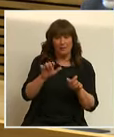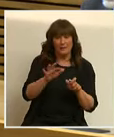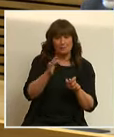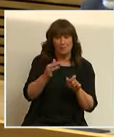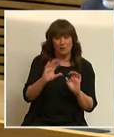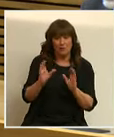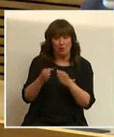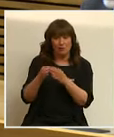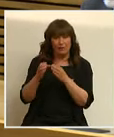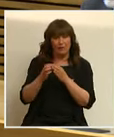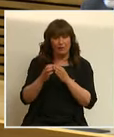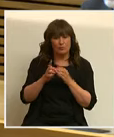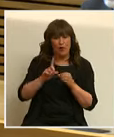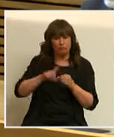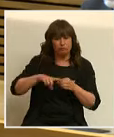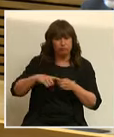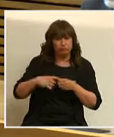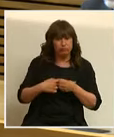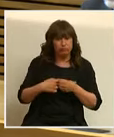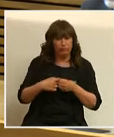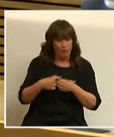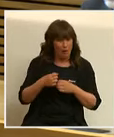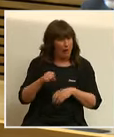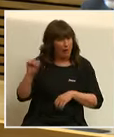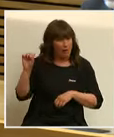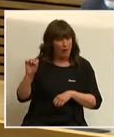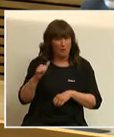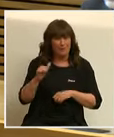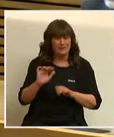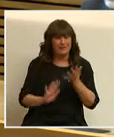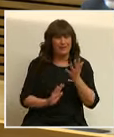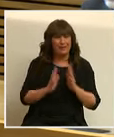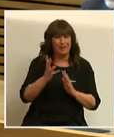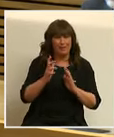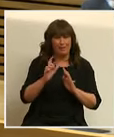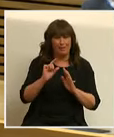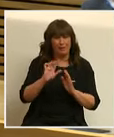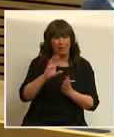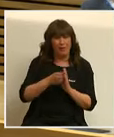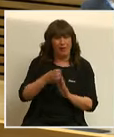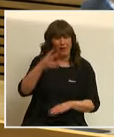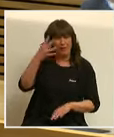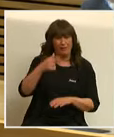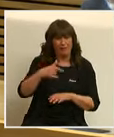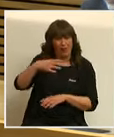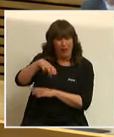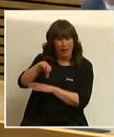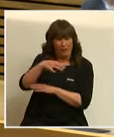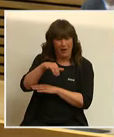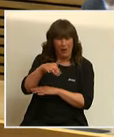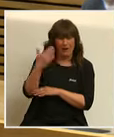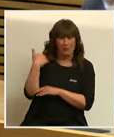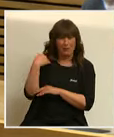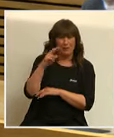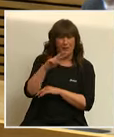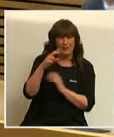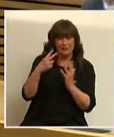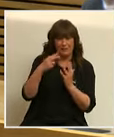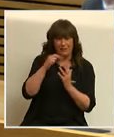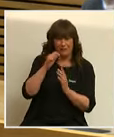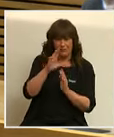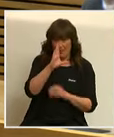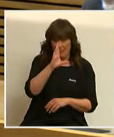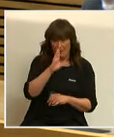varen intervindre de forma heroica en l'incendi de Campanar del passat 22 de febrer. En primer